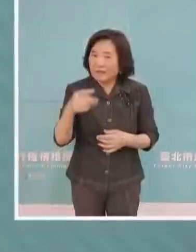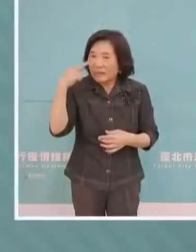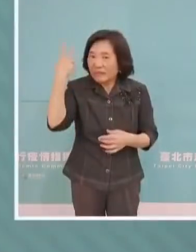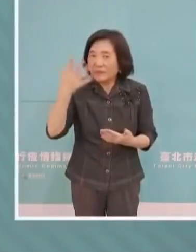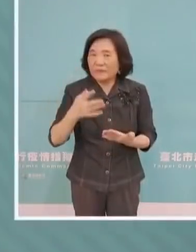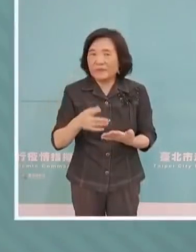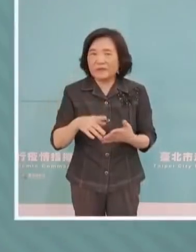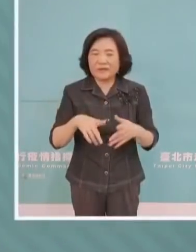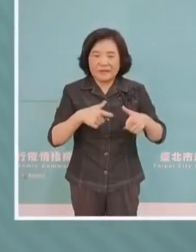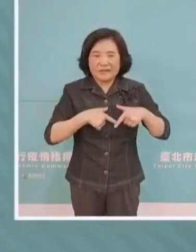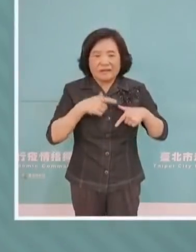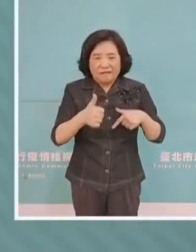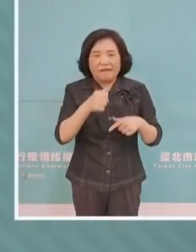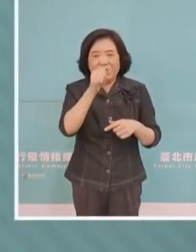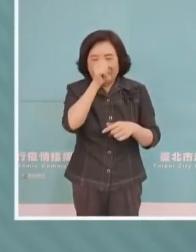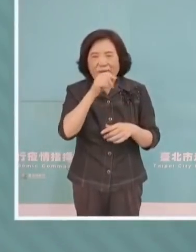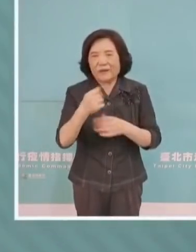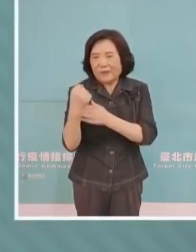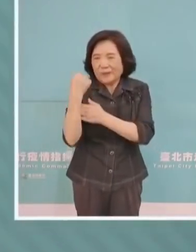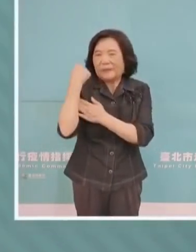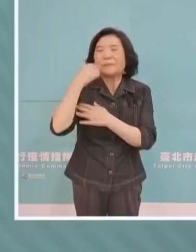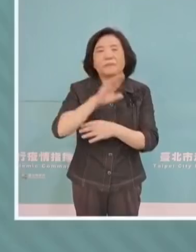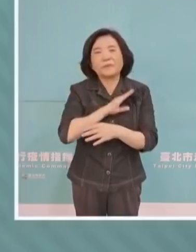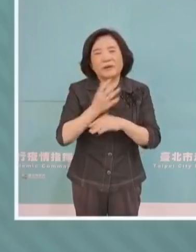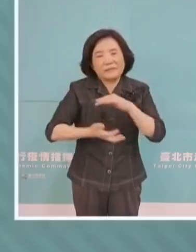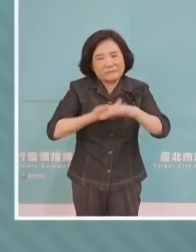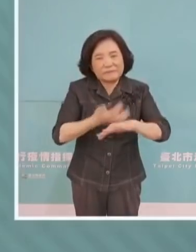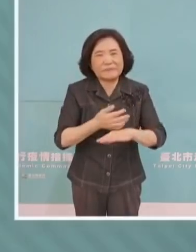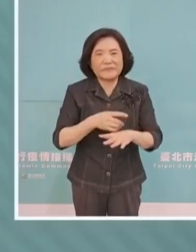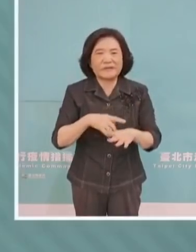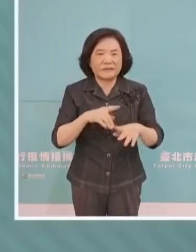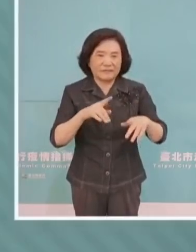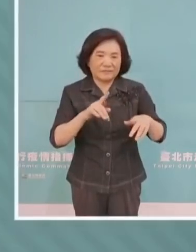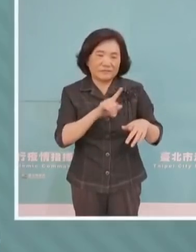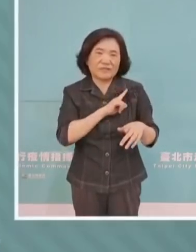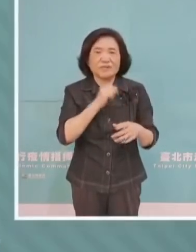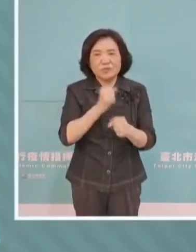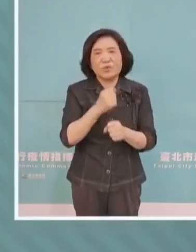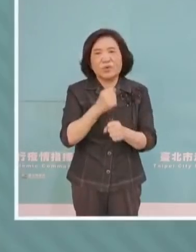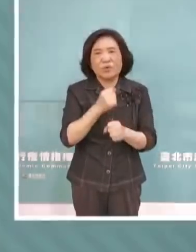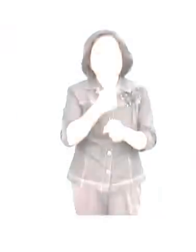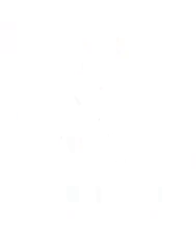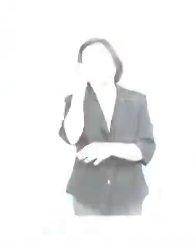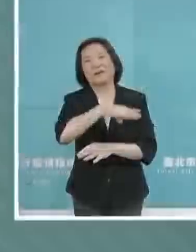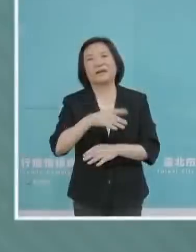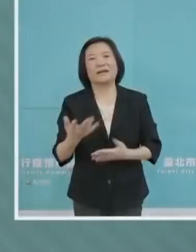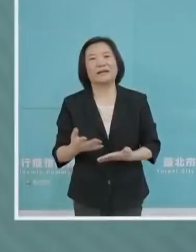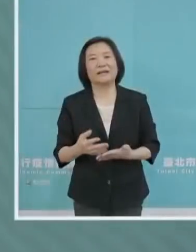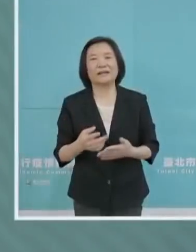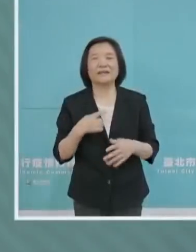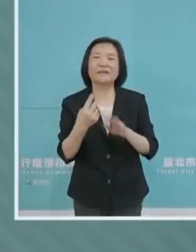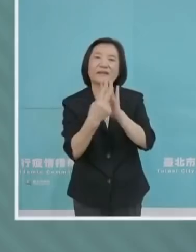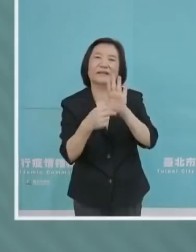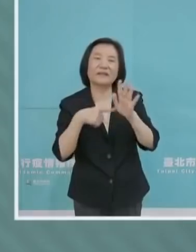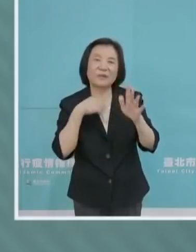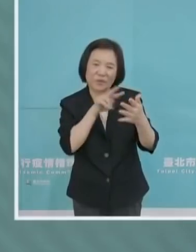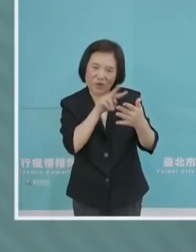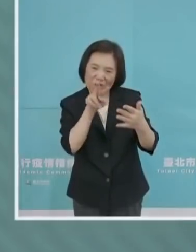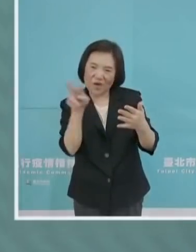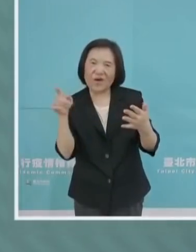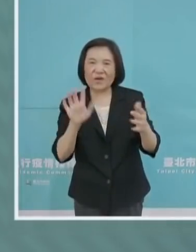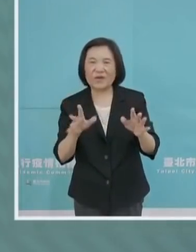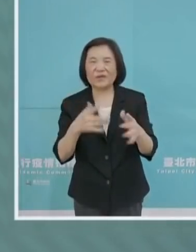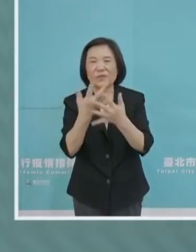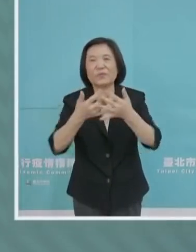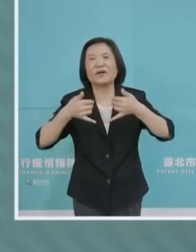心存善念哦，尽力而为啊，做到问心无愧，这样就好了啦。其实哦，我有看了一下一